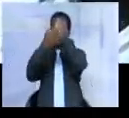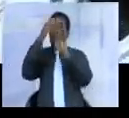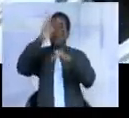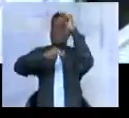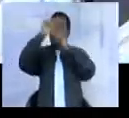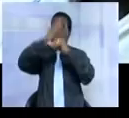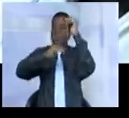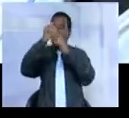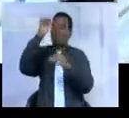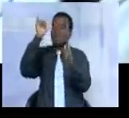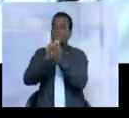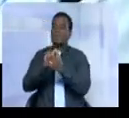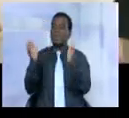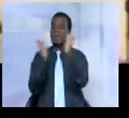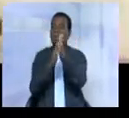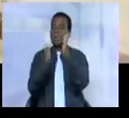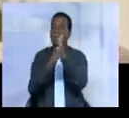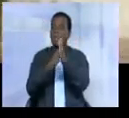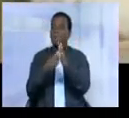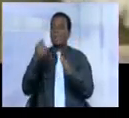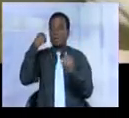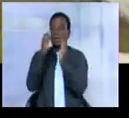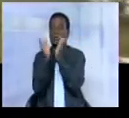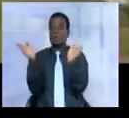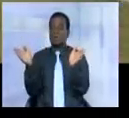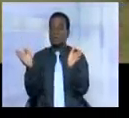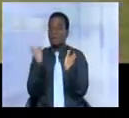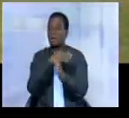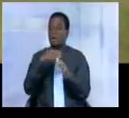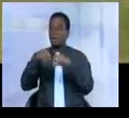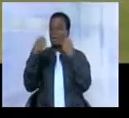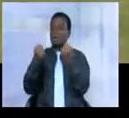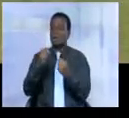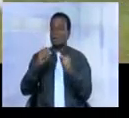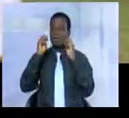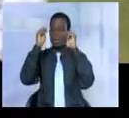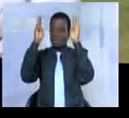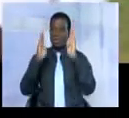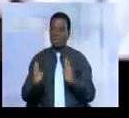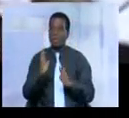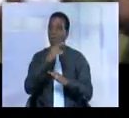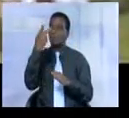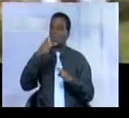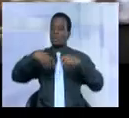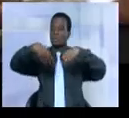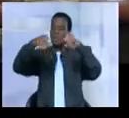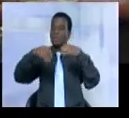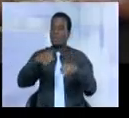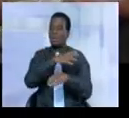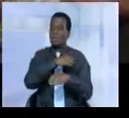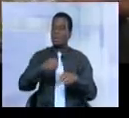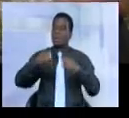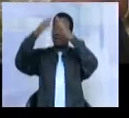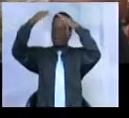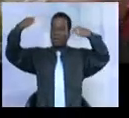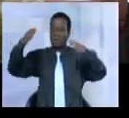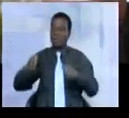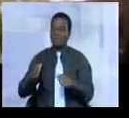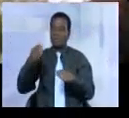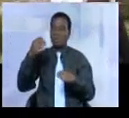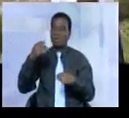Marie-Eugénie, notamment la direction, le secrétariat, une salle pour les moniteurs, deux salles de classe et un préau qui sert de salle